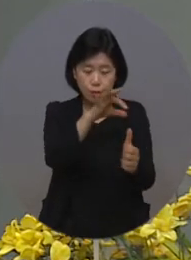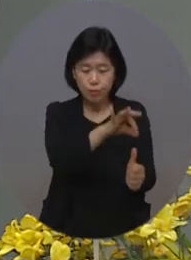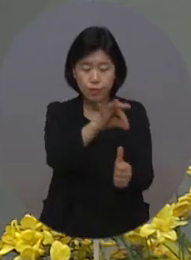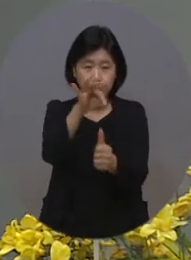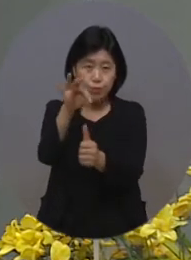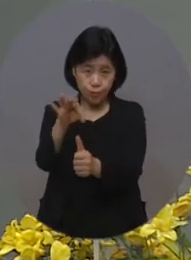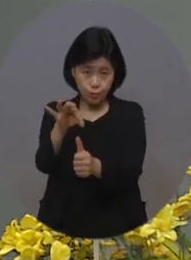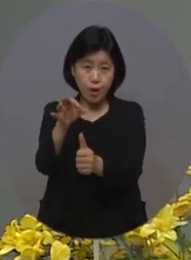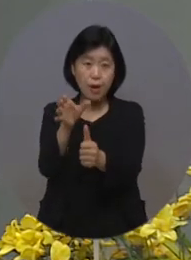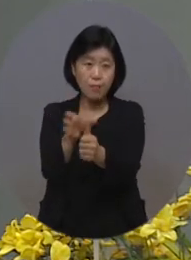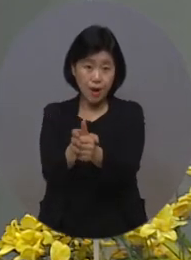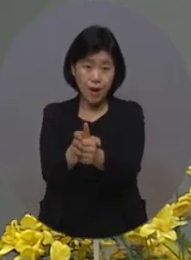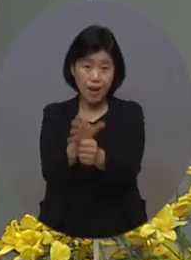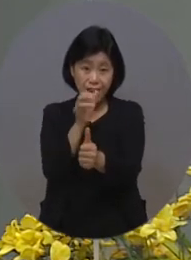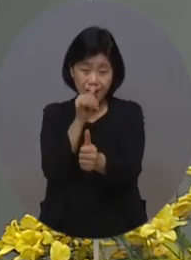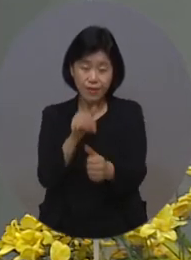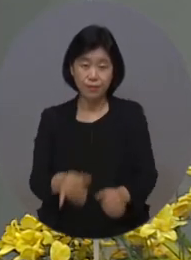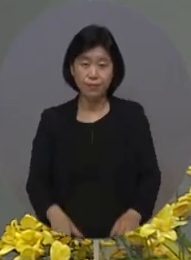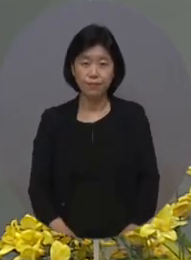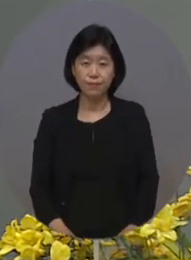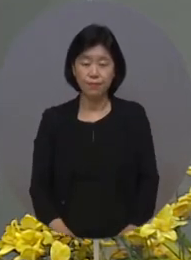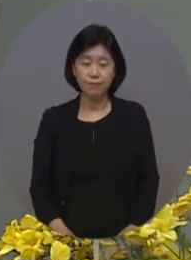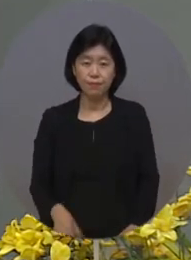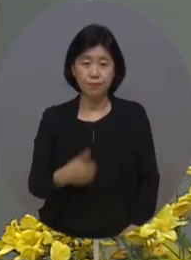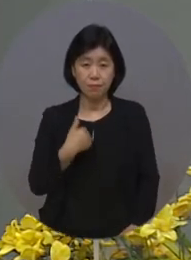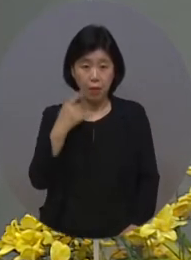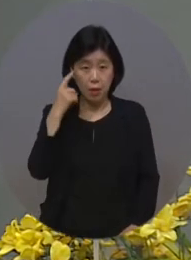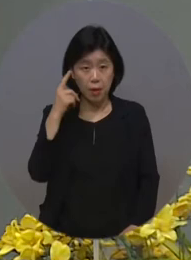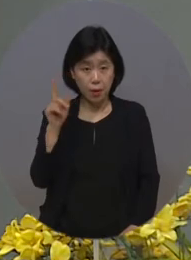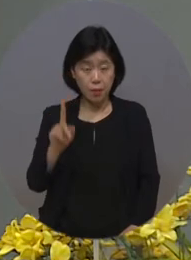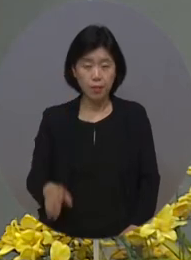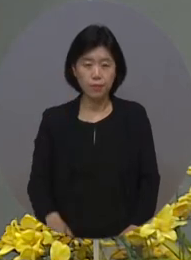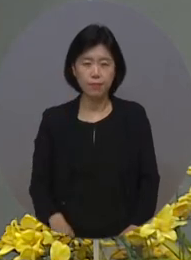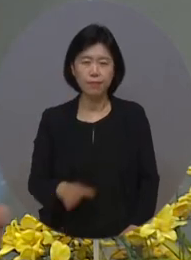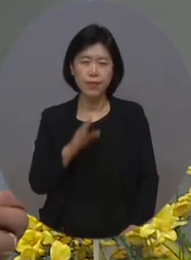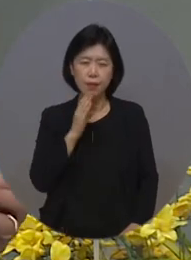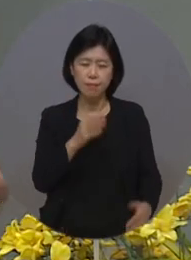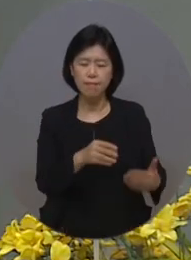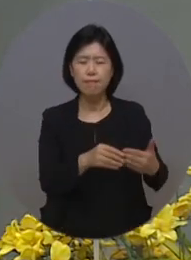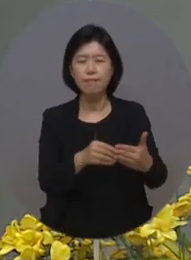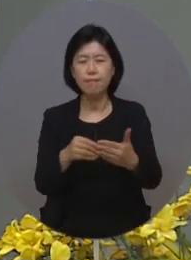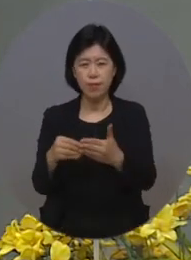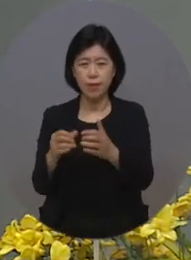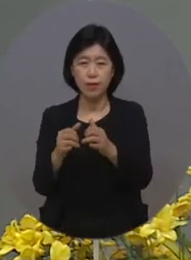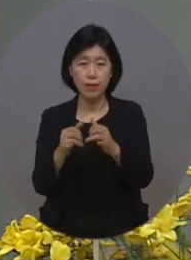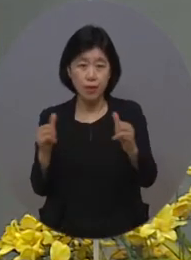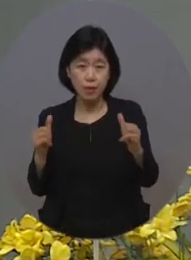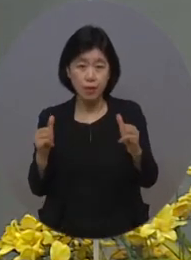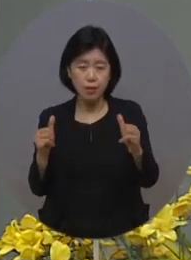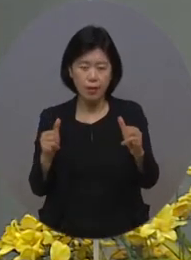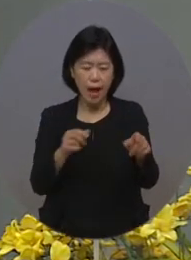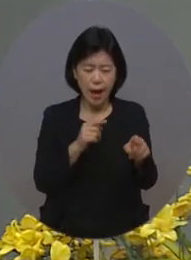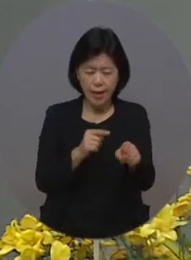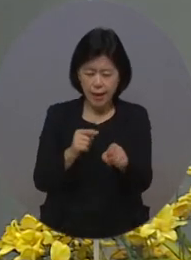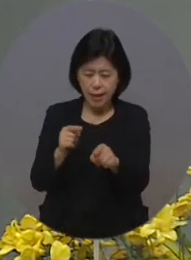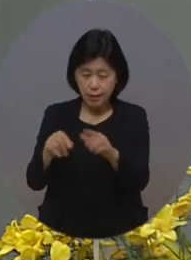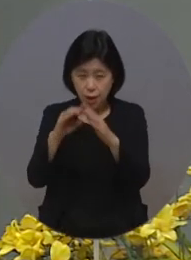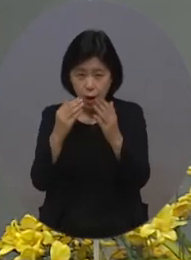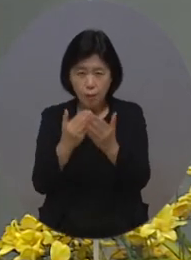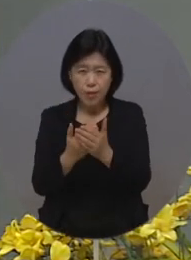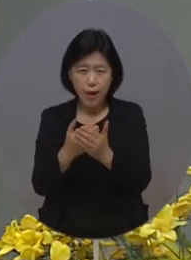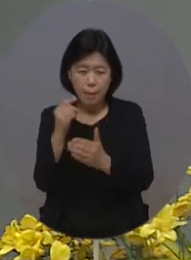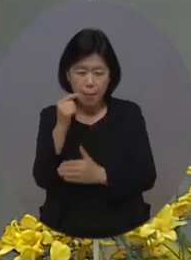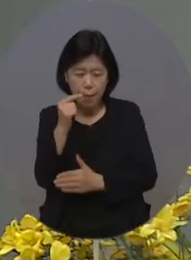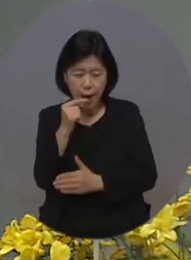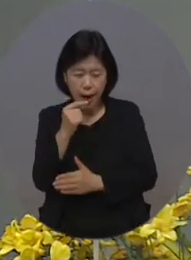거잖아요 저는 그래서 그런 생각 가져와요 진정한 이 저자는 모든 것을 다 챙기는 것도 있겠지만 좀